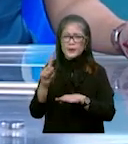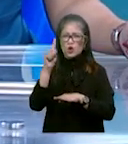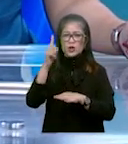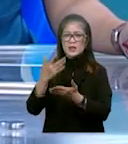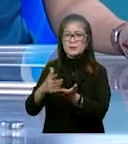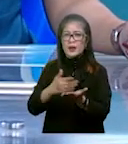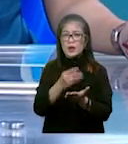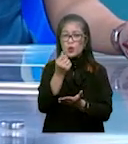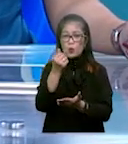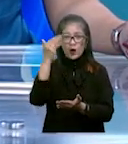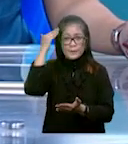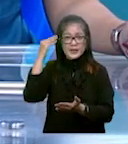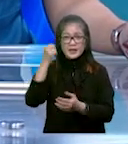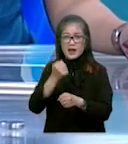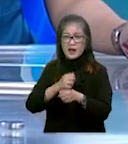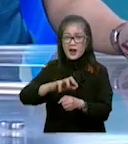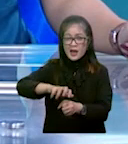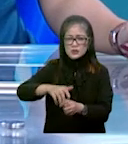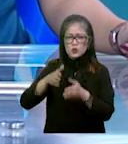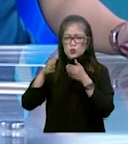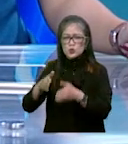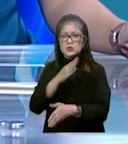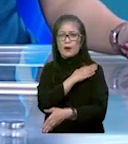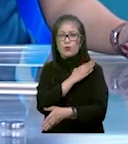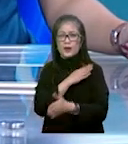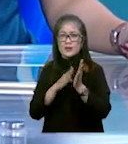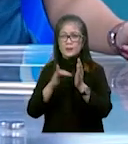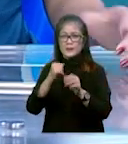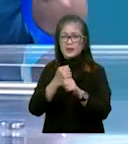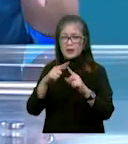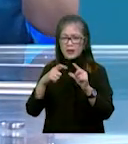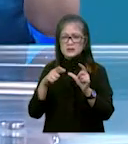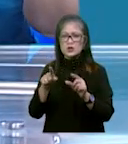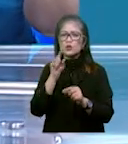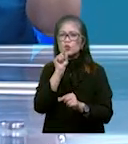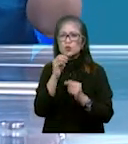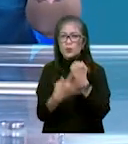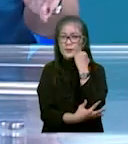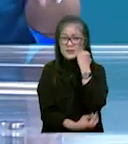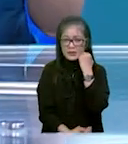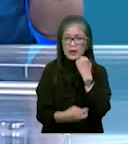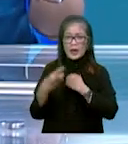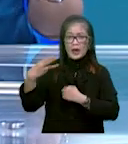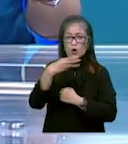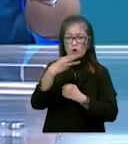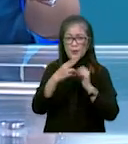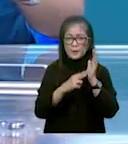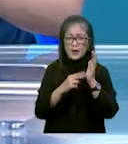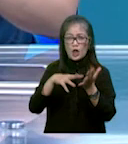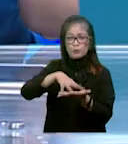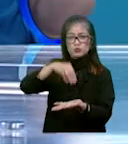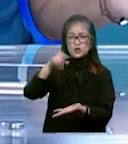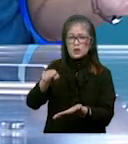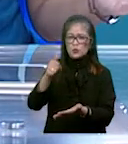gas khususnya untuk Kabupaten penghasil Migas namun berstatus miskin pengamat ekonomi menilai pemerintah pusat sebaiknya